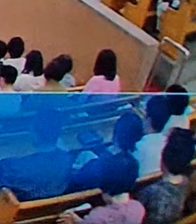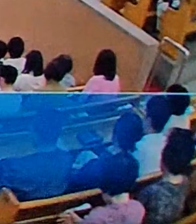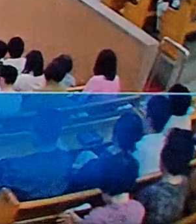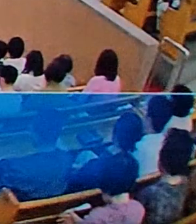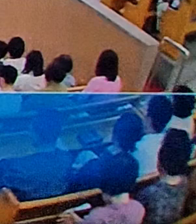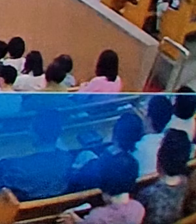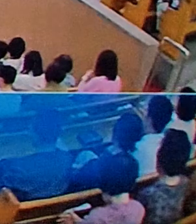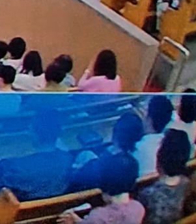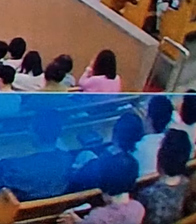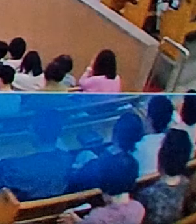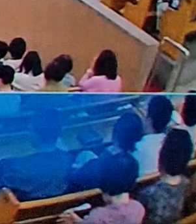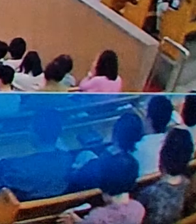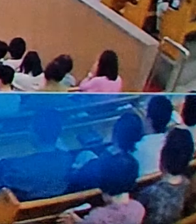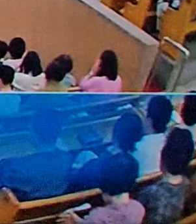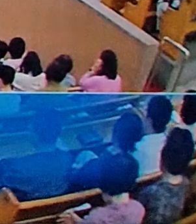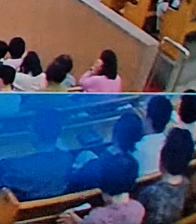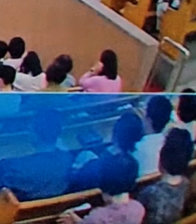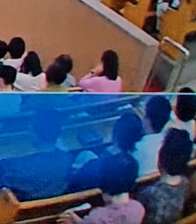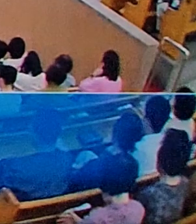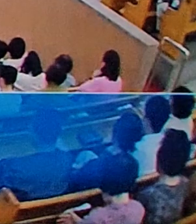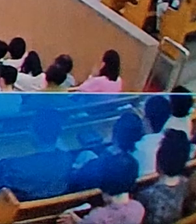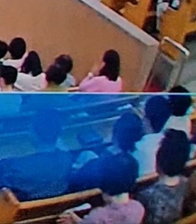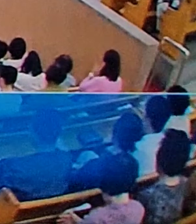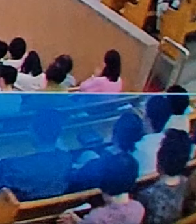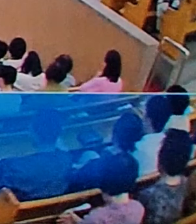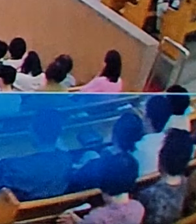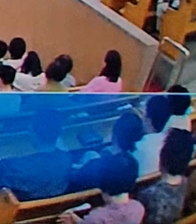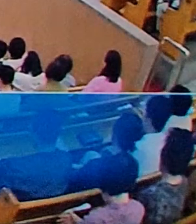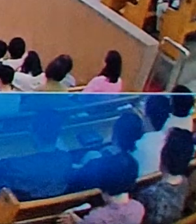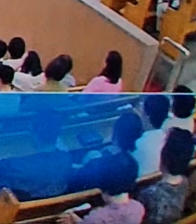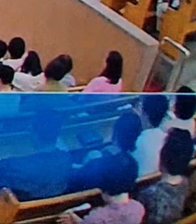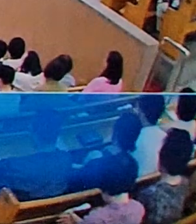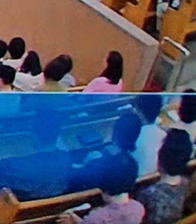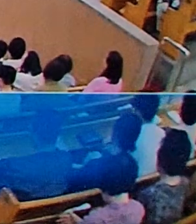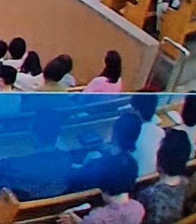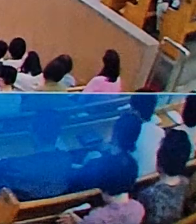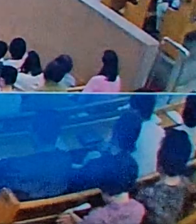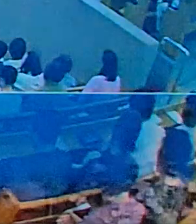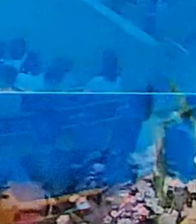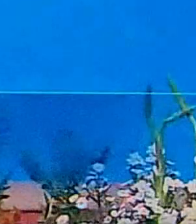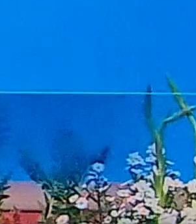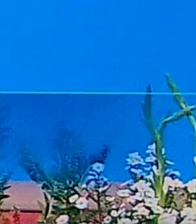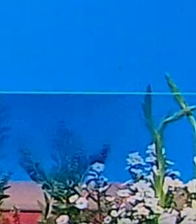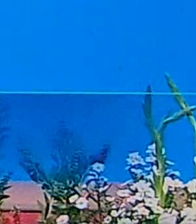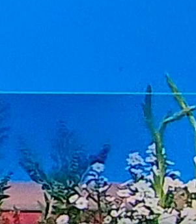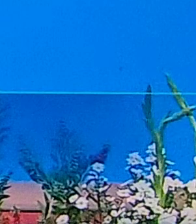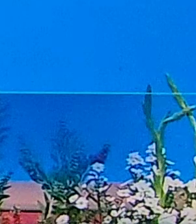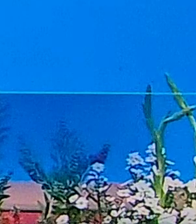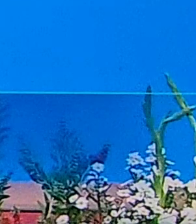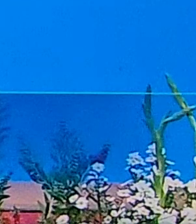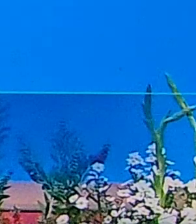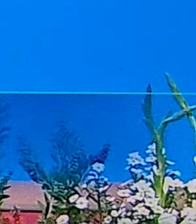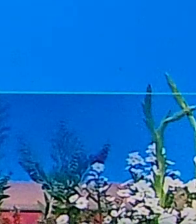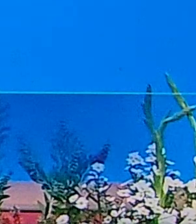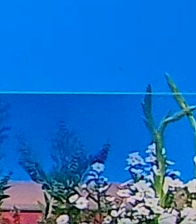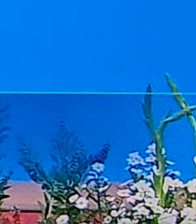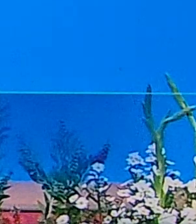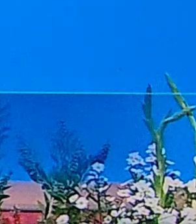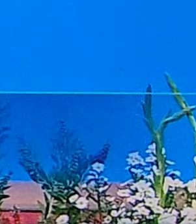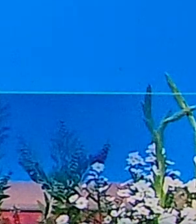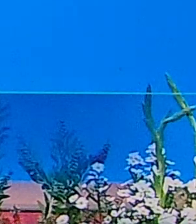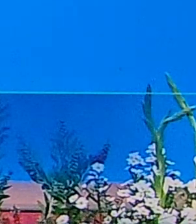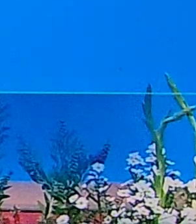감사합니다. 감사합니다. 감사합니다. 주님의 감사하고 또 감사하고 또 감사합니다. 나 같은 죄를 살려 주님의 자녀